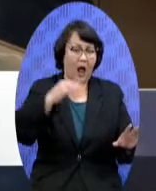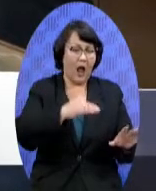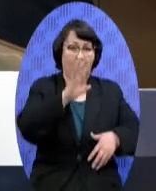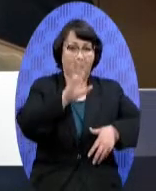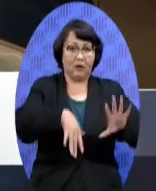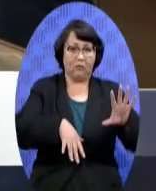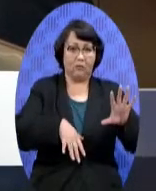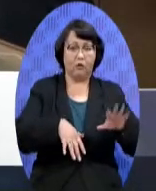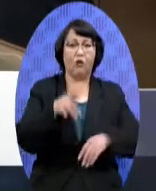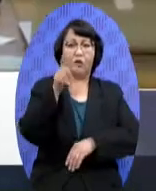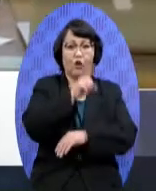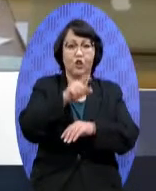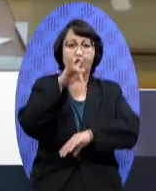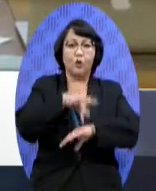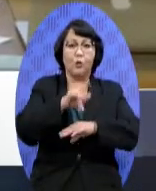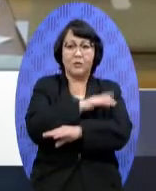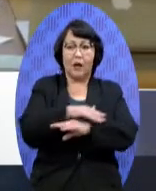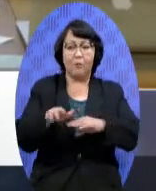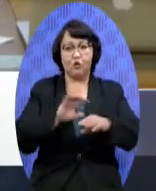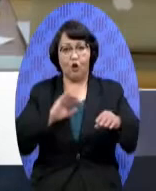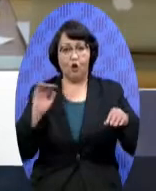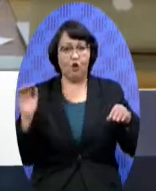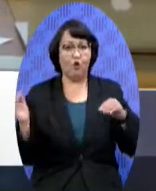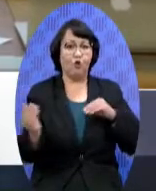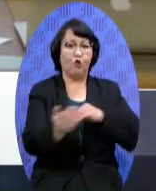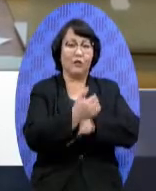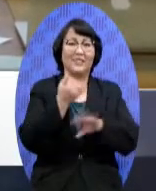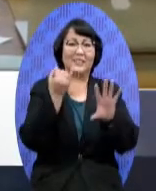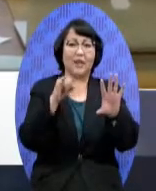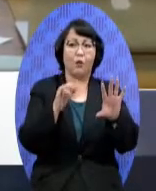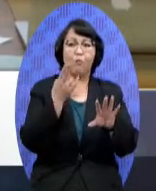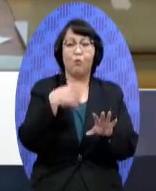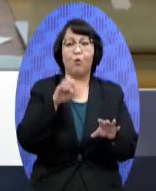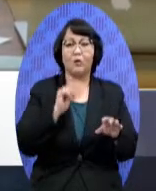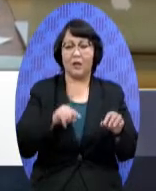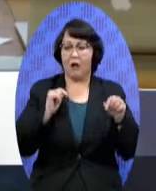шатанд хотын төв замуудад тойрог хэлбэрийн маршрутаар 60 орчим буудалтай